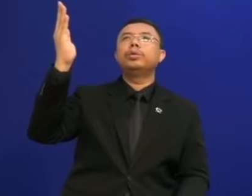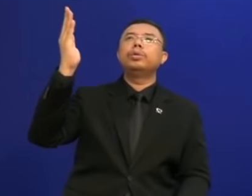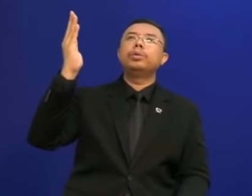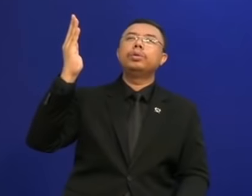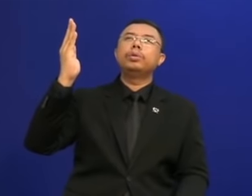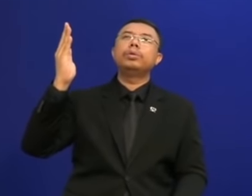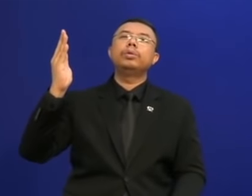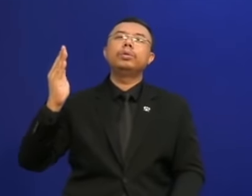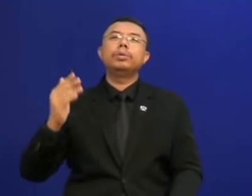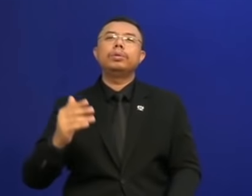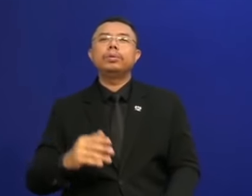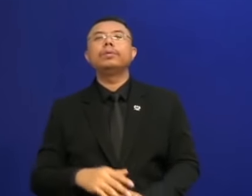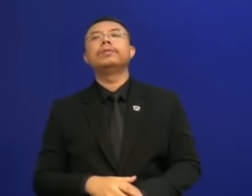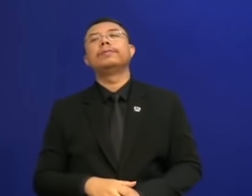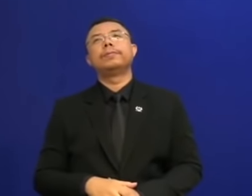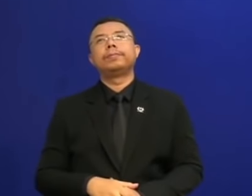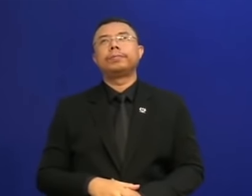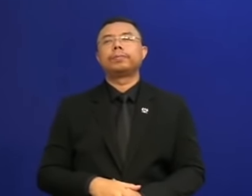jalan-jalanmu.